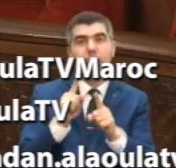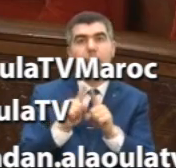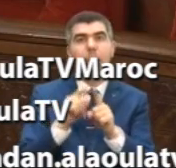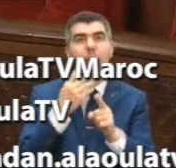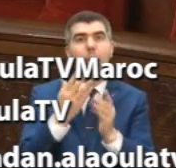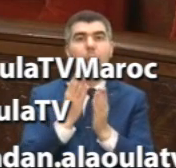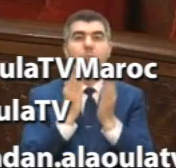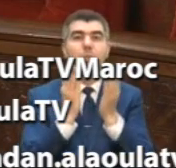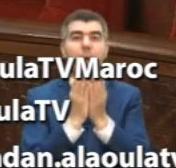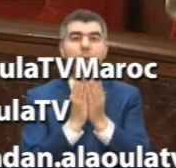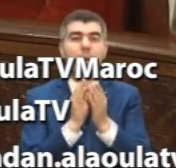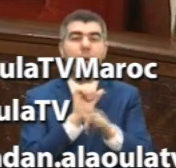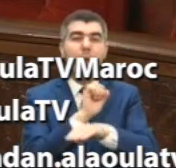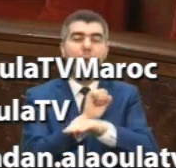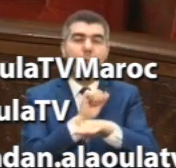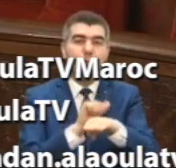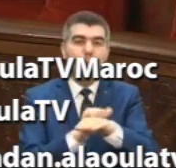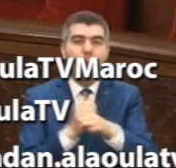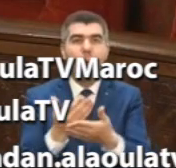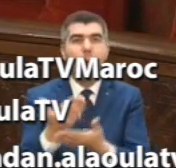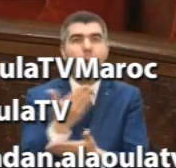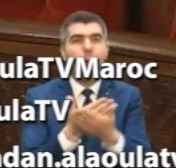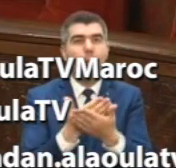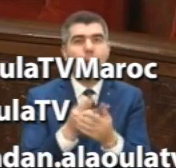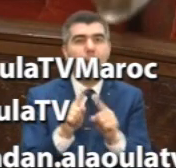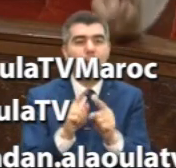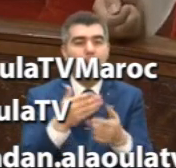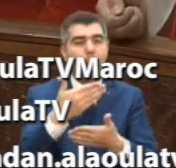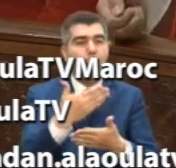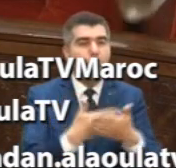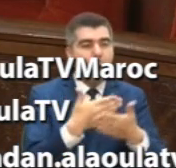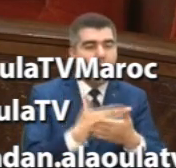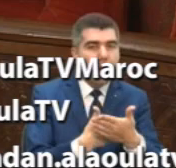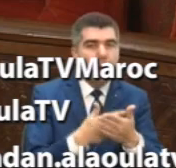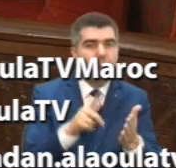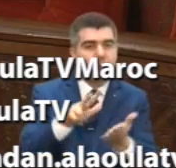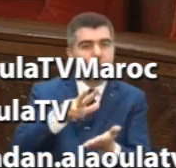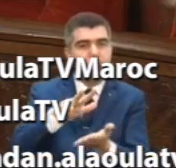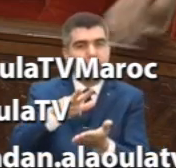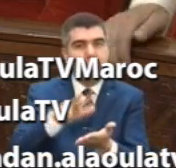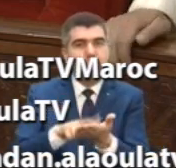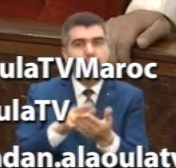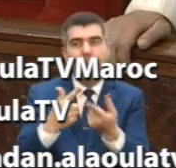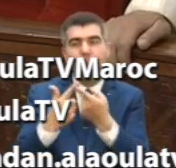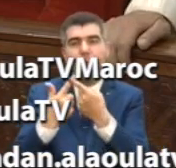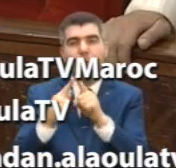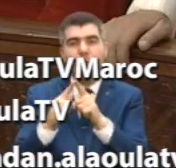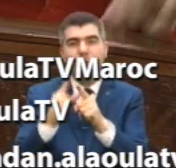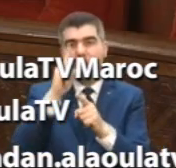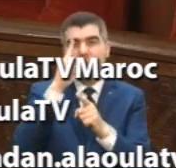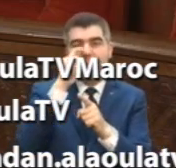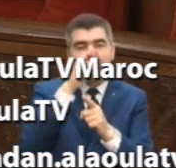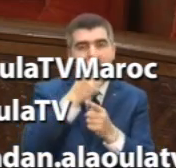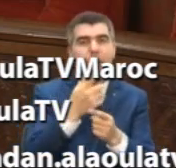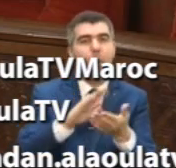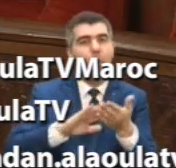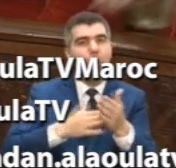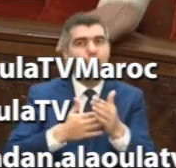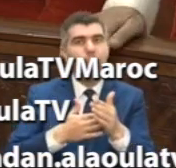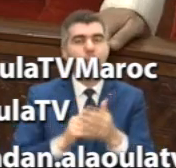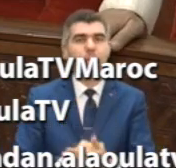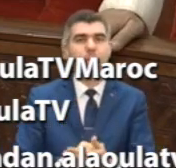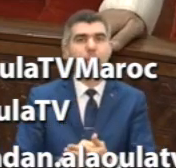الصحية، لأنه كان فيه سحب الوثائق والمصادقة على الإمضاء واحد العدد ديال التعقيدات إدارية وقفنا